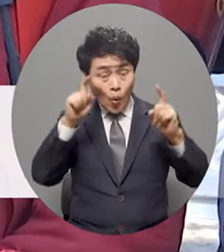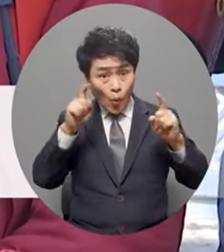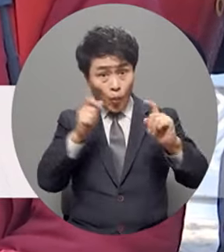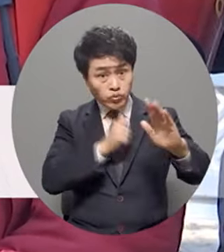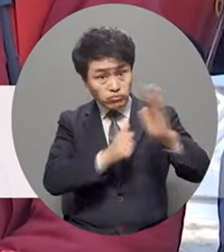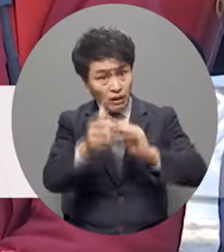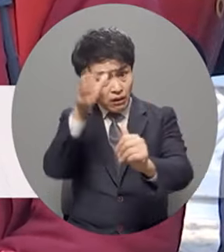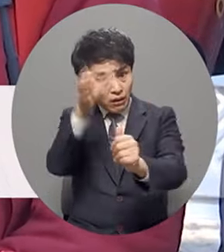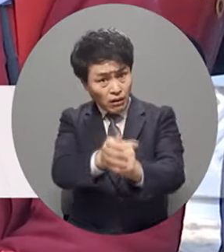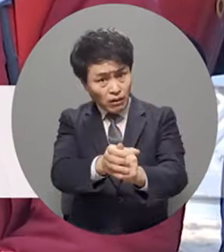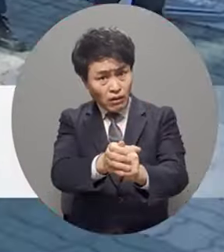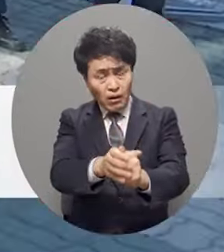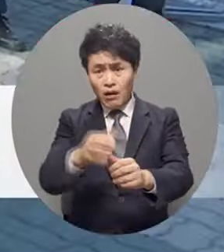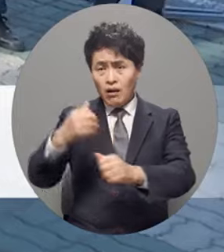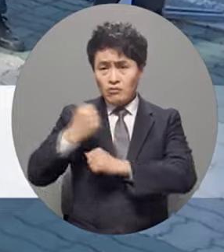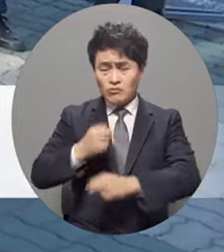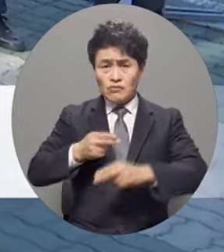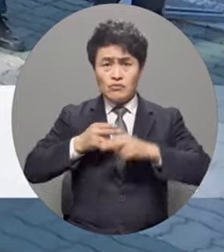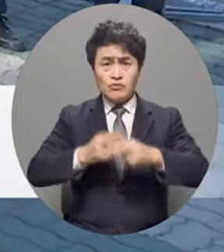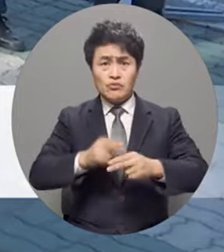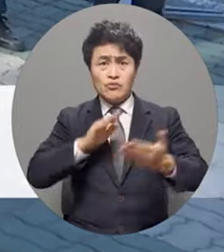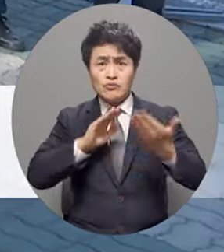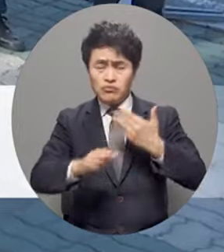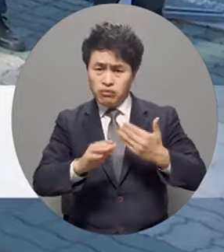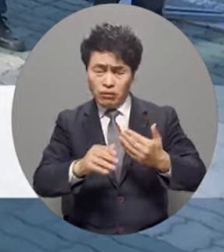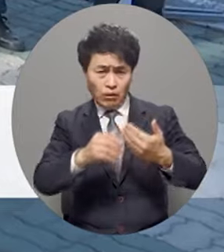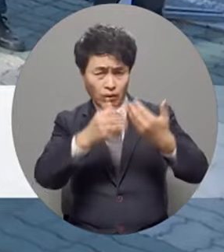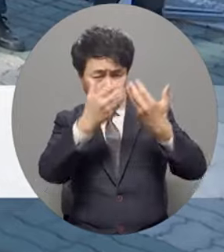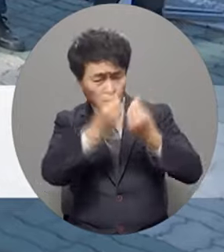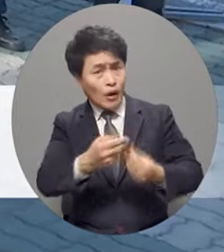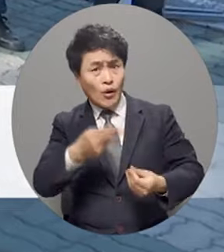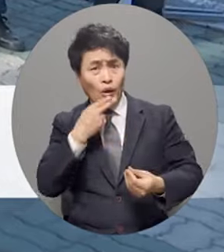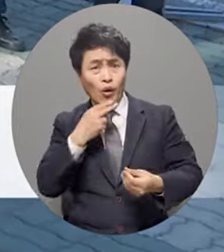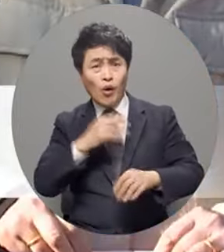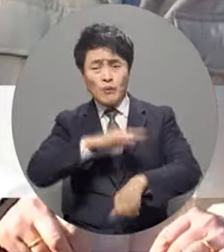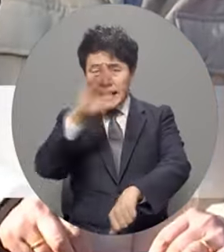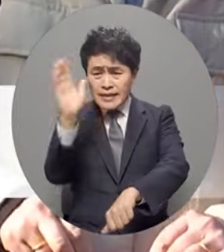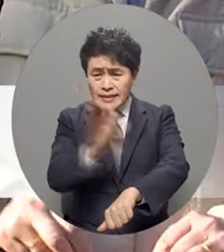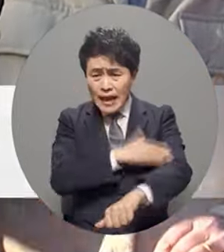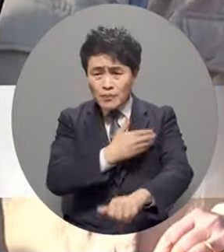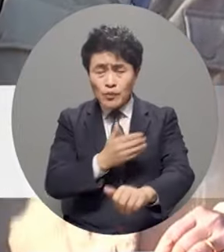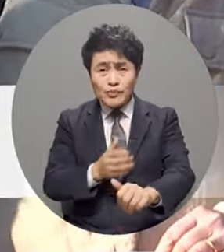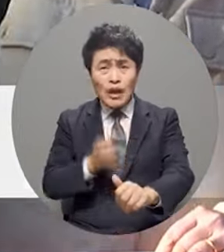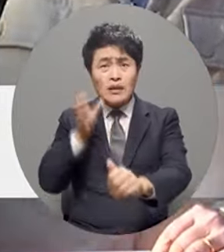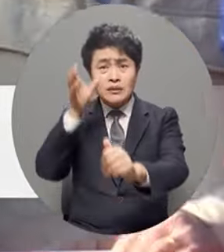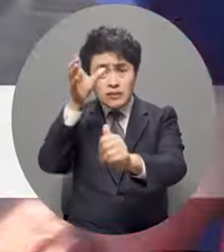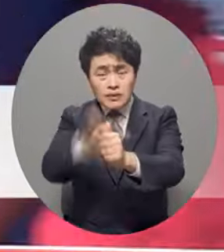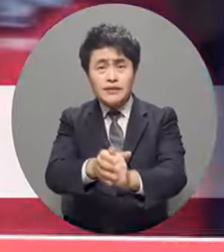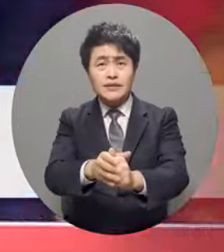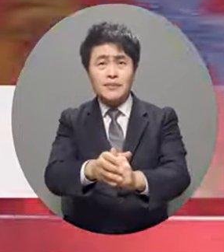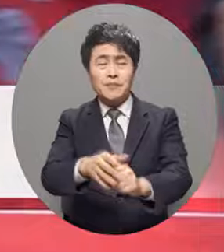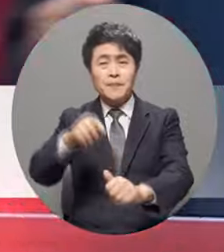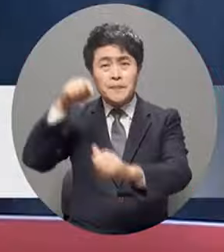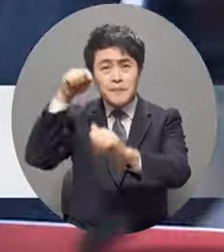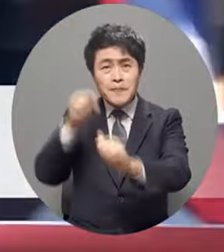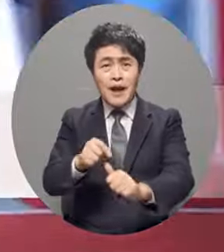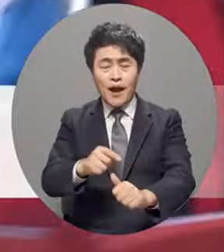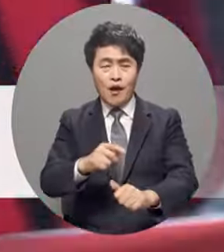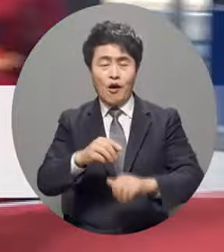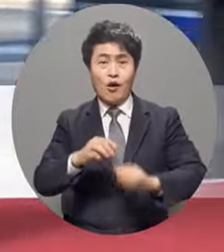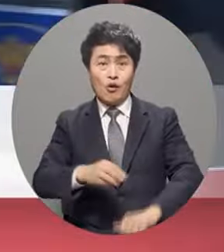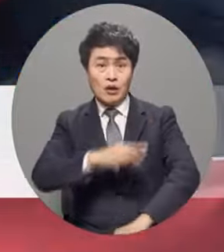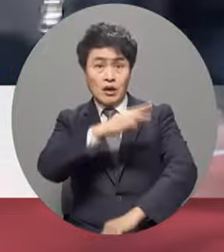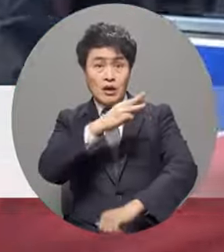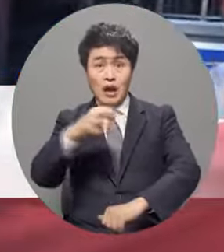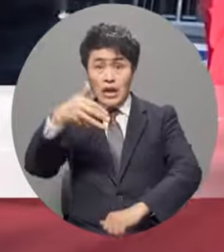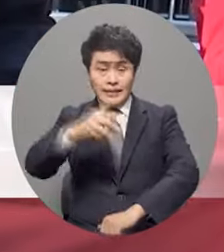임명됐다며 군사 독재 시절 이후 사례가 전무한 어리석은 인사 명령이라고 비판했습니다. 이들은 최상병 순직 사건에